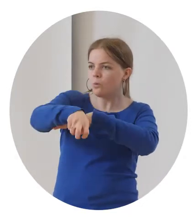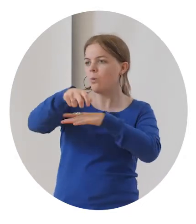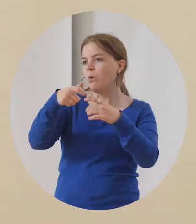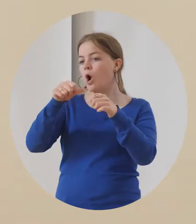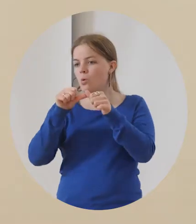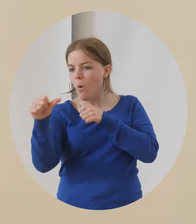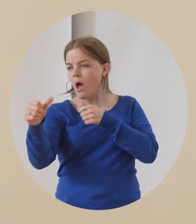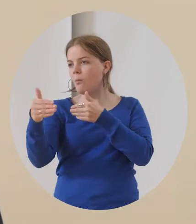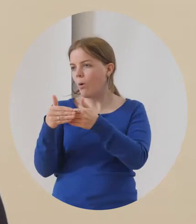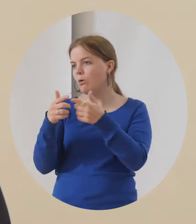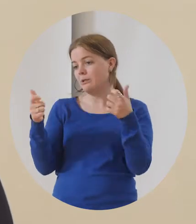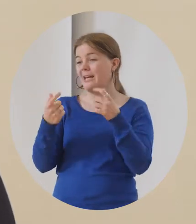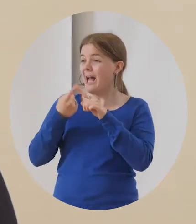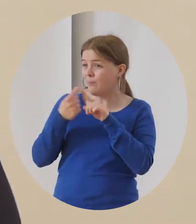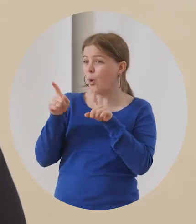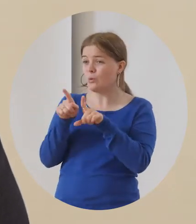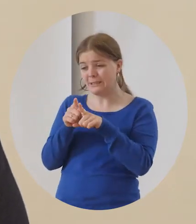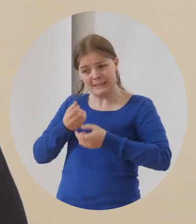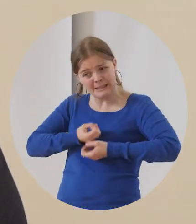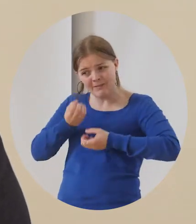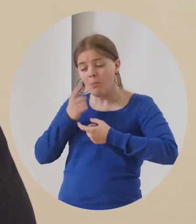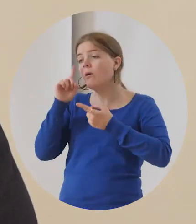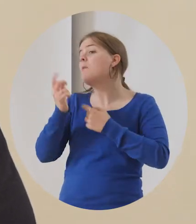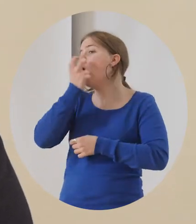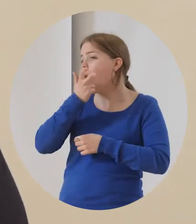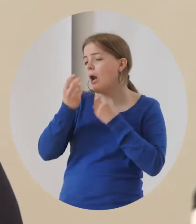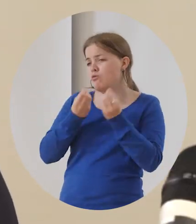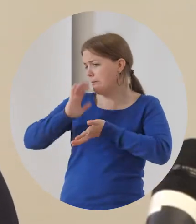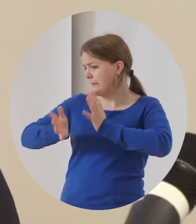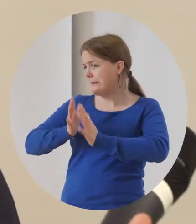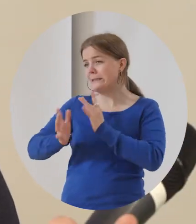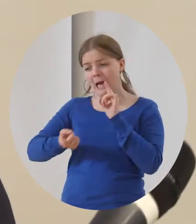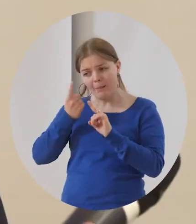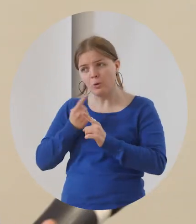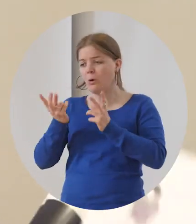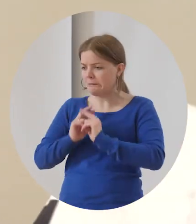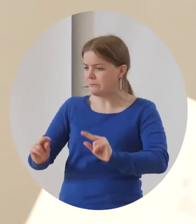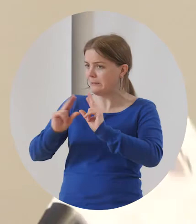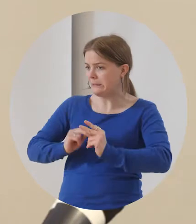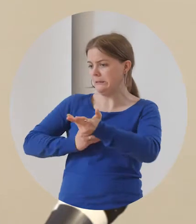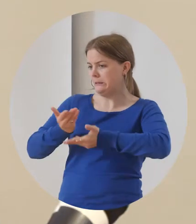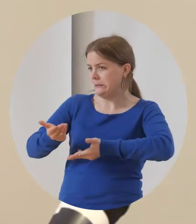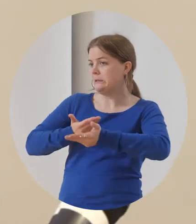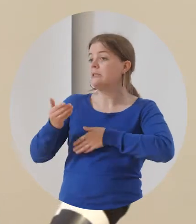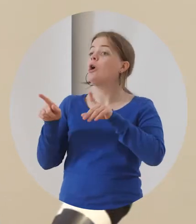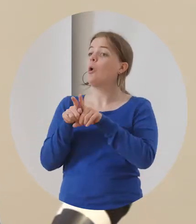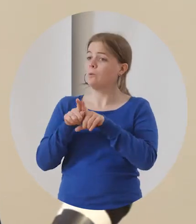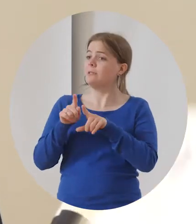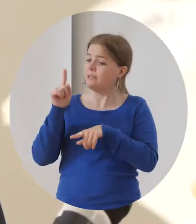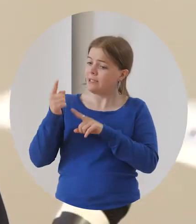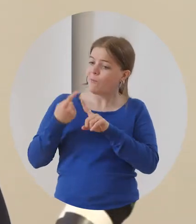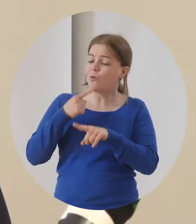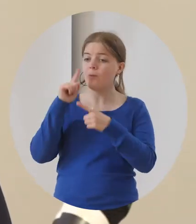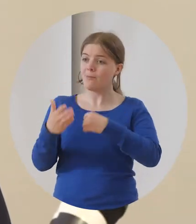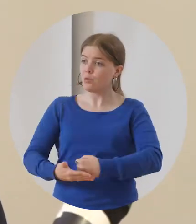par-dessus, passer par-dessous, en mettant vraiment l'importance sur la verbalisation, que ce soit oral, que ce soit en signe. Et puis